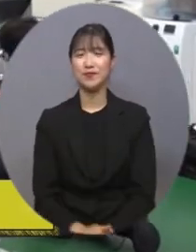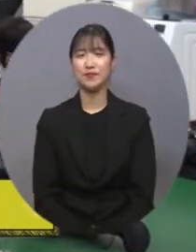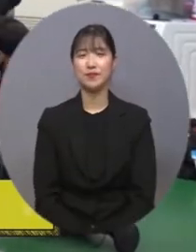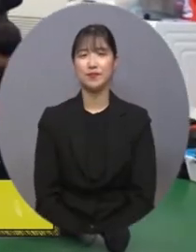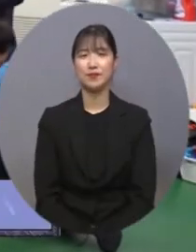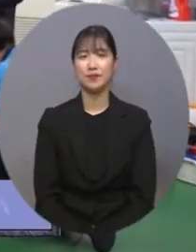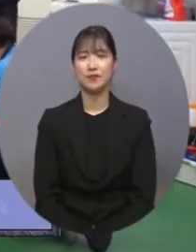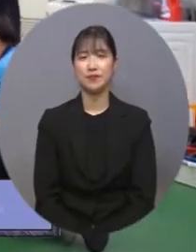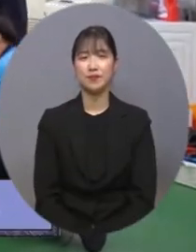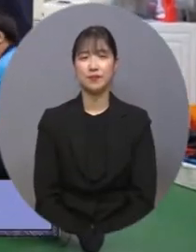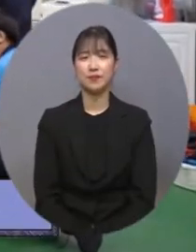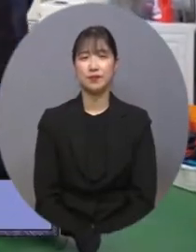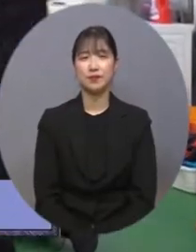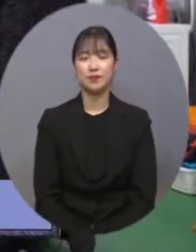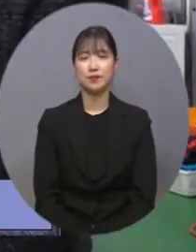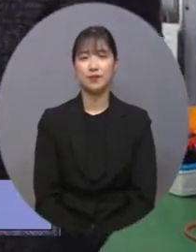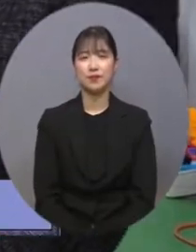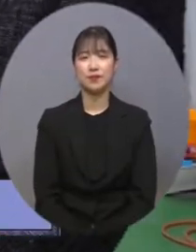부탁드릴게요.